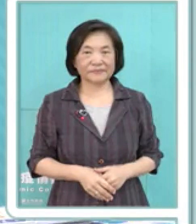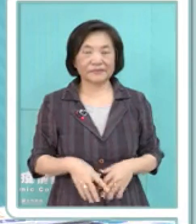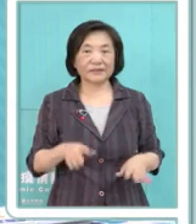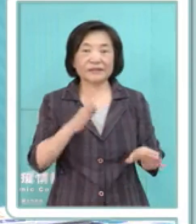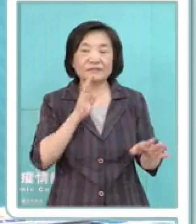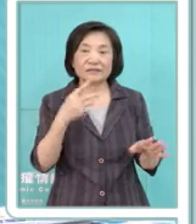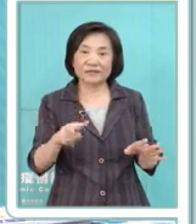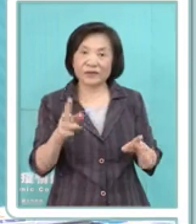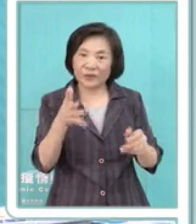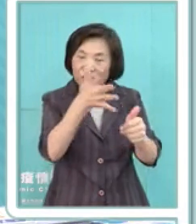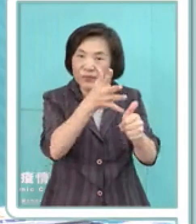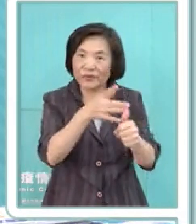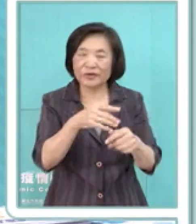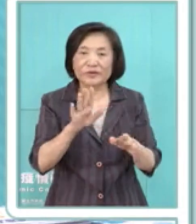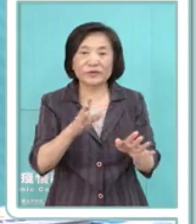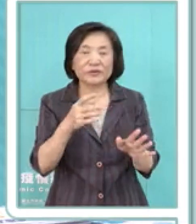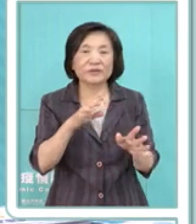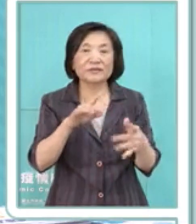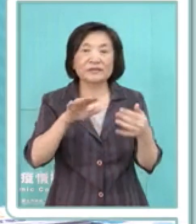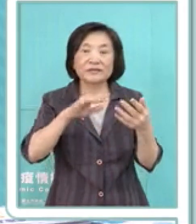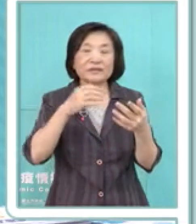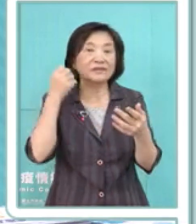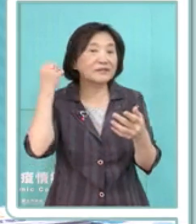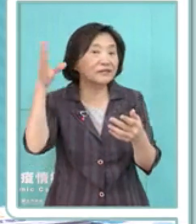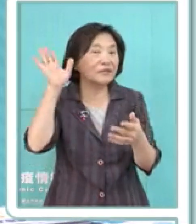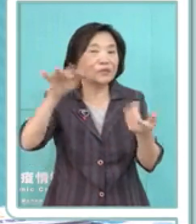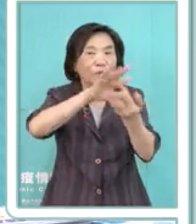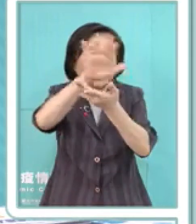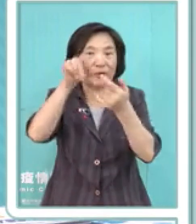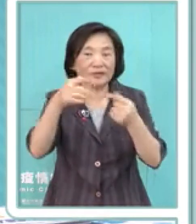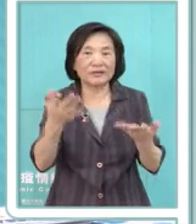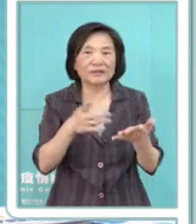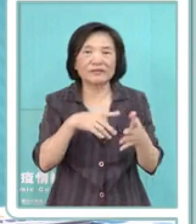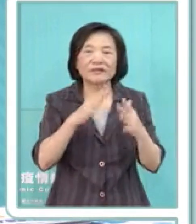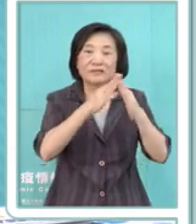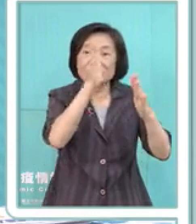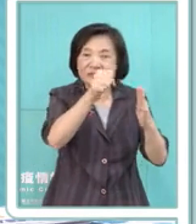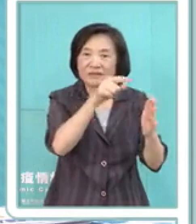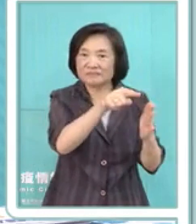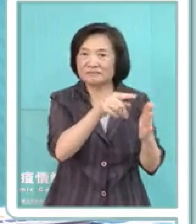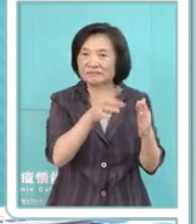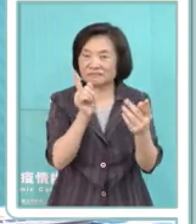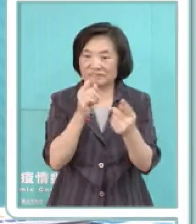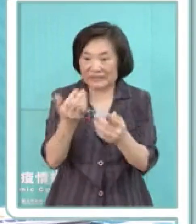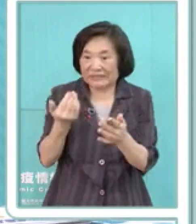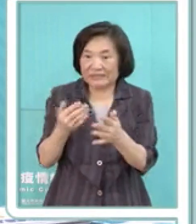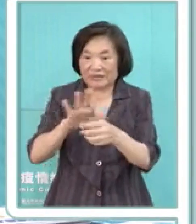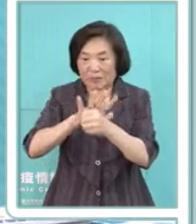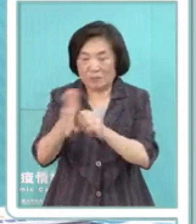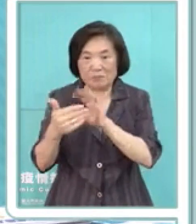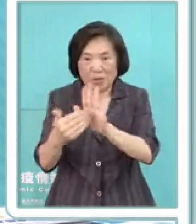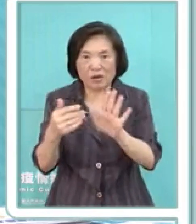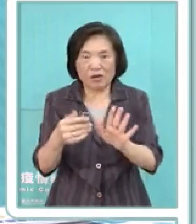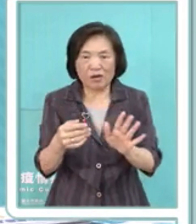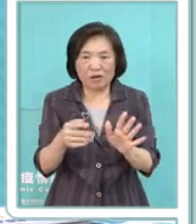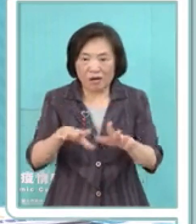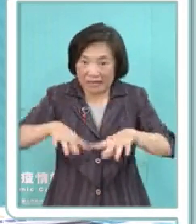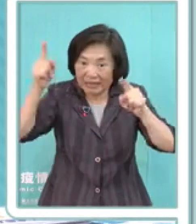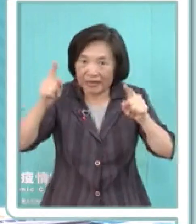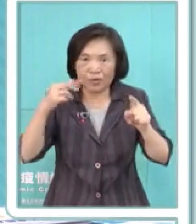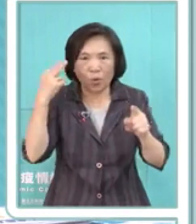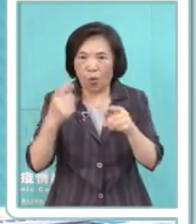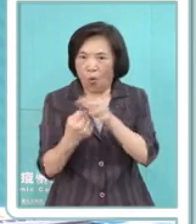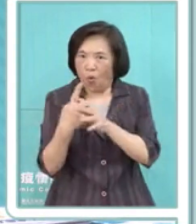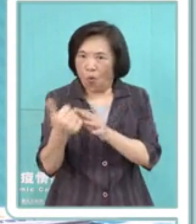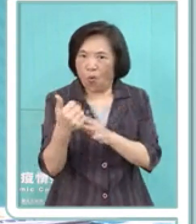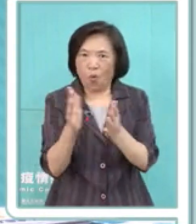ET Today 有一个新闻云的民调，他说市长在抗疫的这个防疫的初期表现很突出，